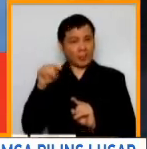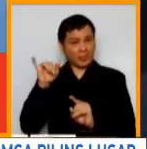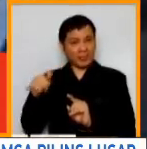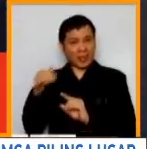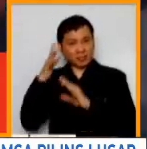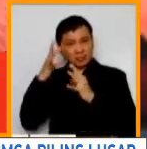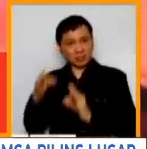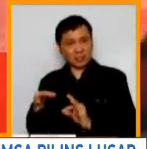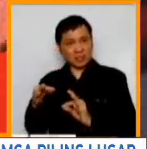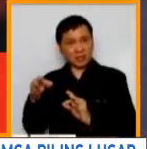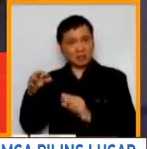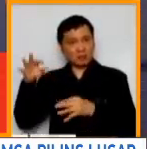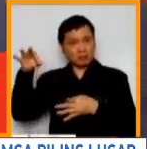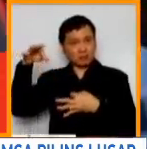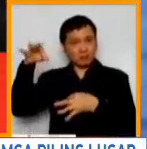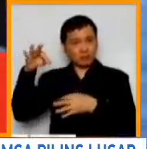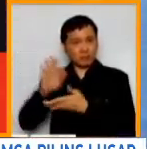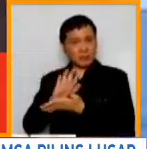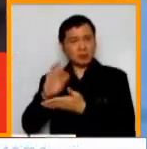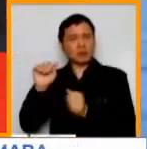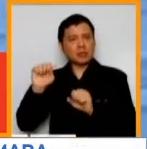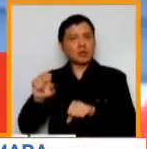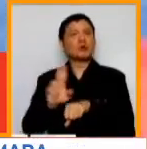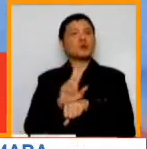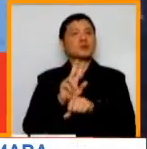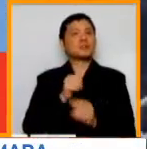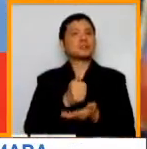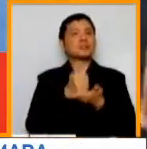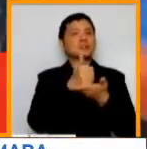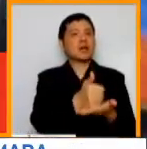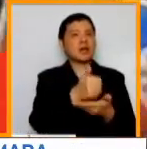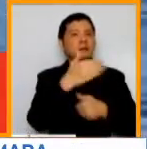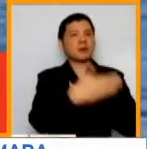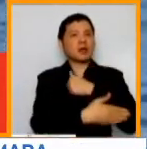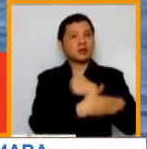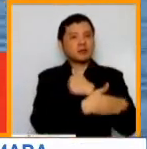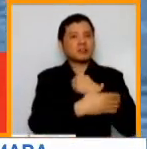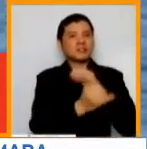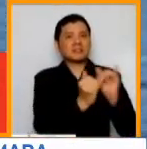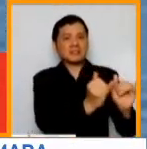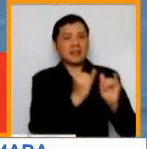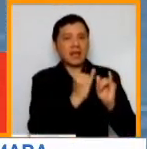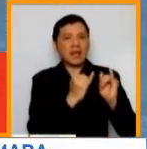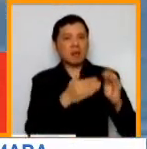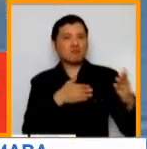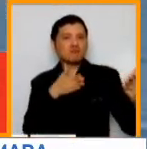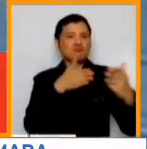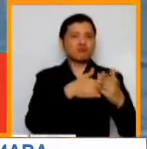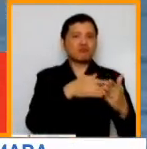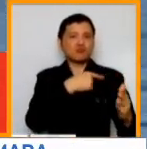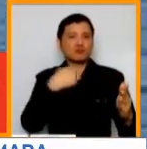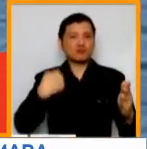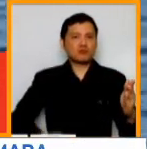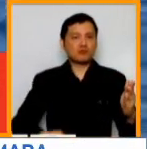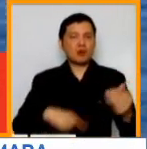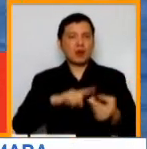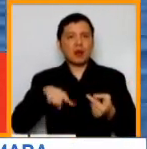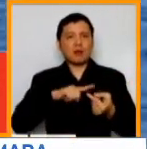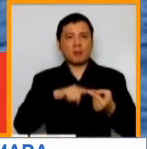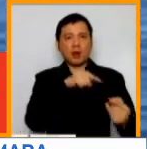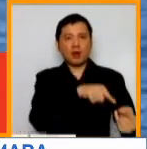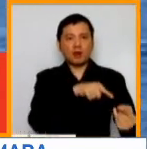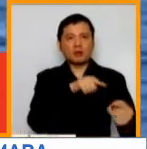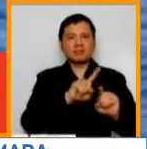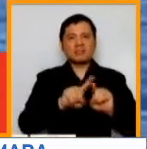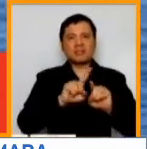isyu rin sa mga pinagagawang teritoryo. Bukod sa isyu ng encroachment o panghihimasok sa teritoryo ng bansa, malaki anyang epekto nito